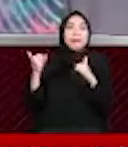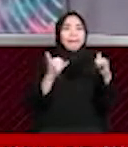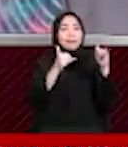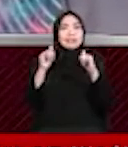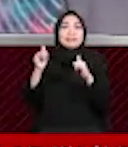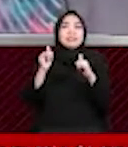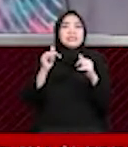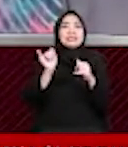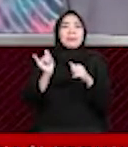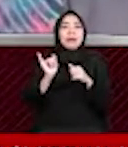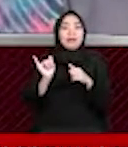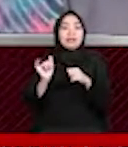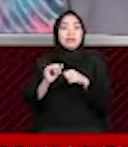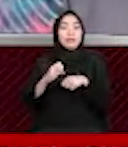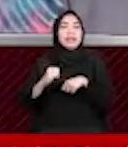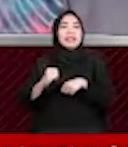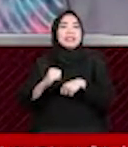tetapi bagaimana mempertahankan